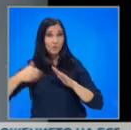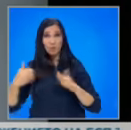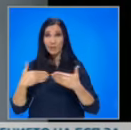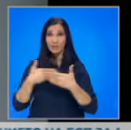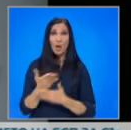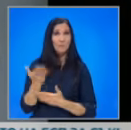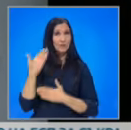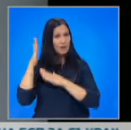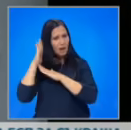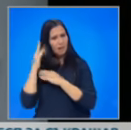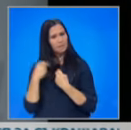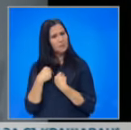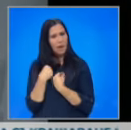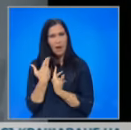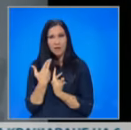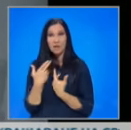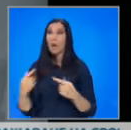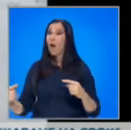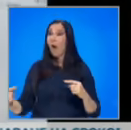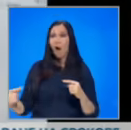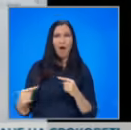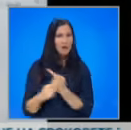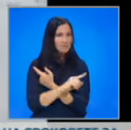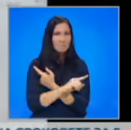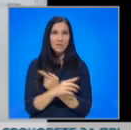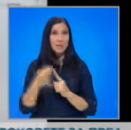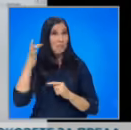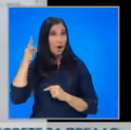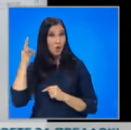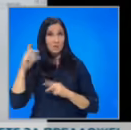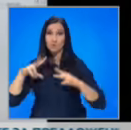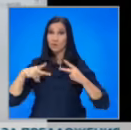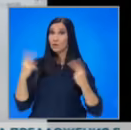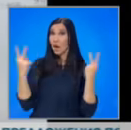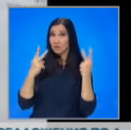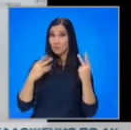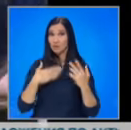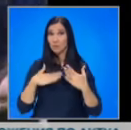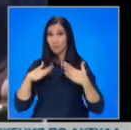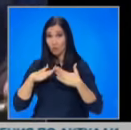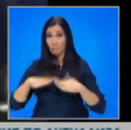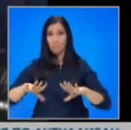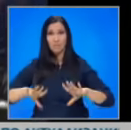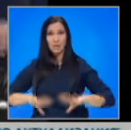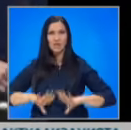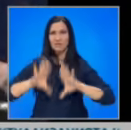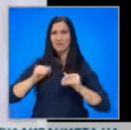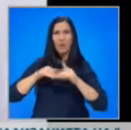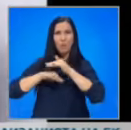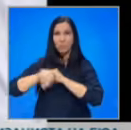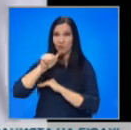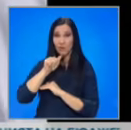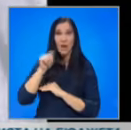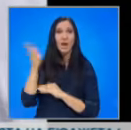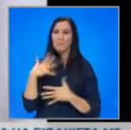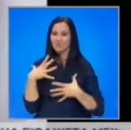вечерта, преди да си легна, си казах: размина ни се на косъм. На сутринта разбрах, че думът ни, градът ни, че всичко е под вода.